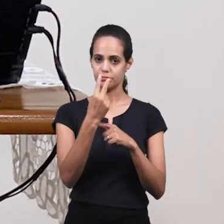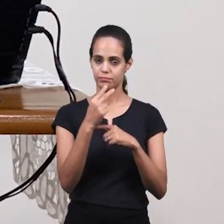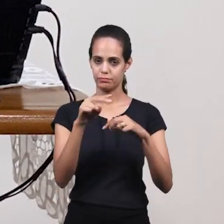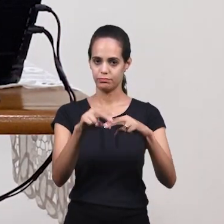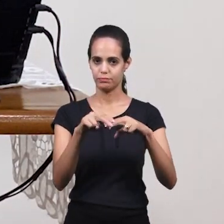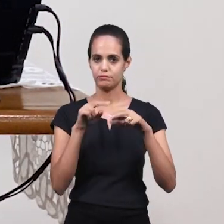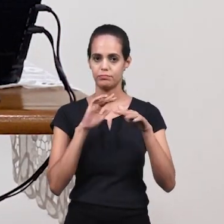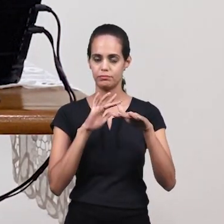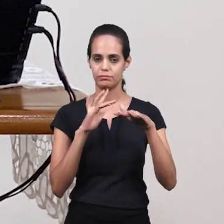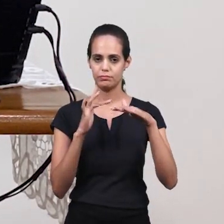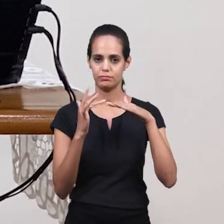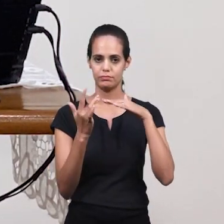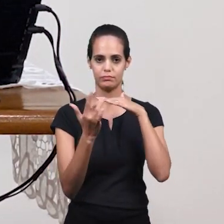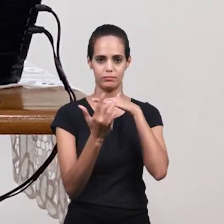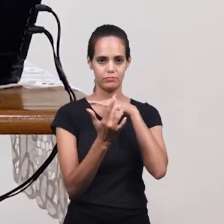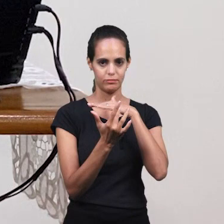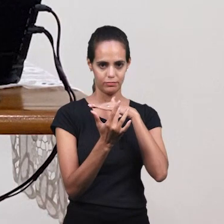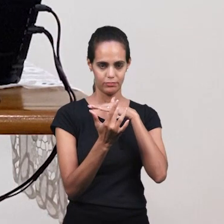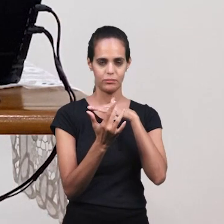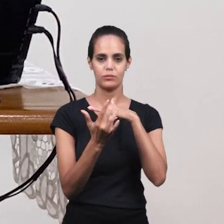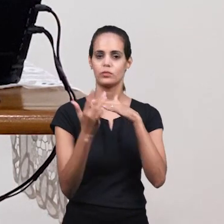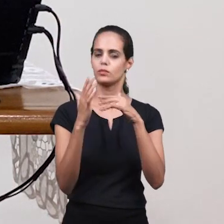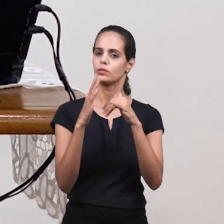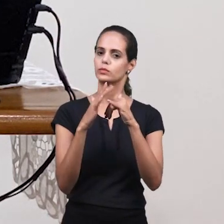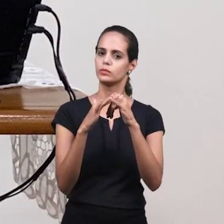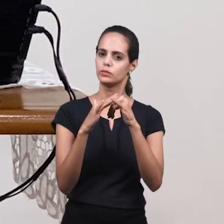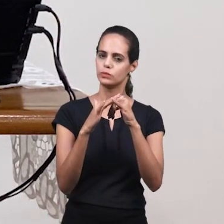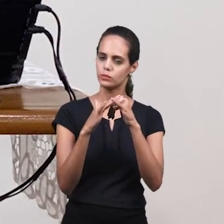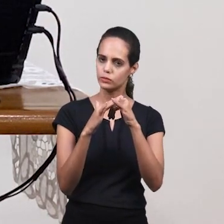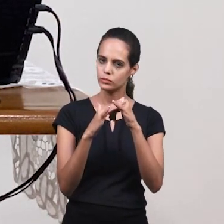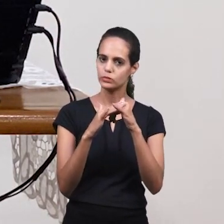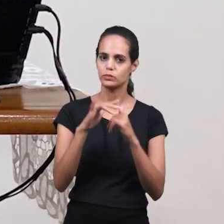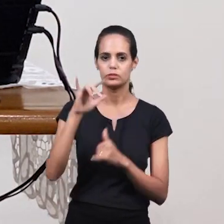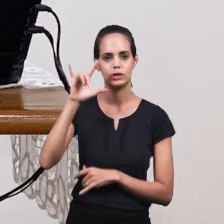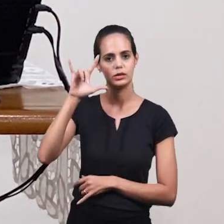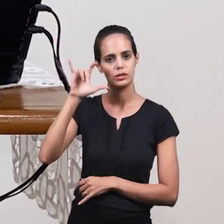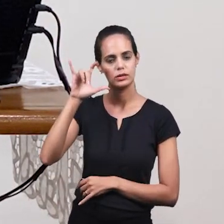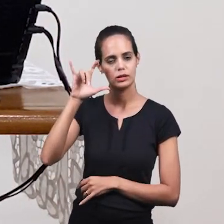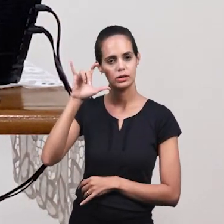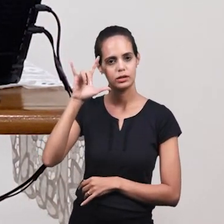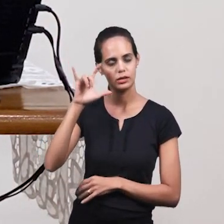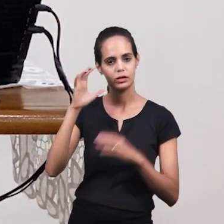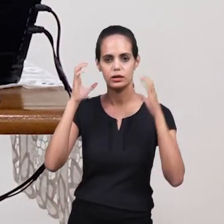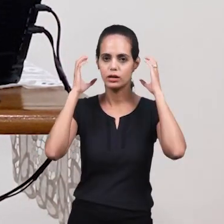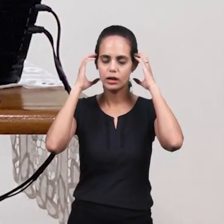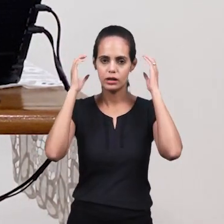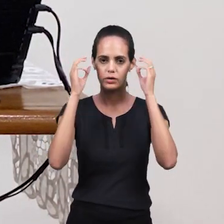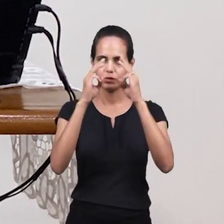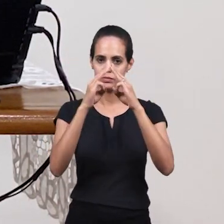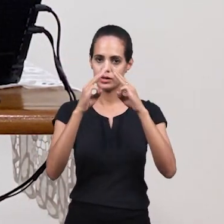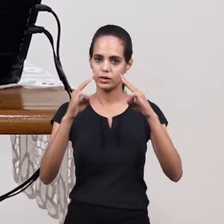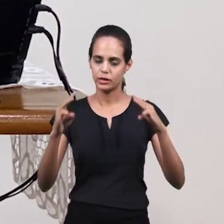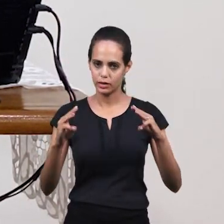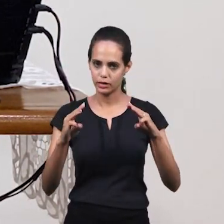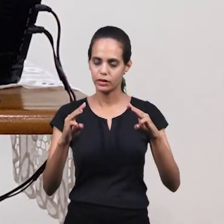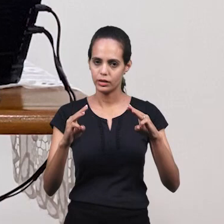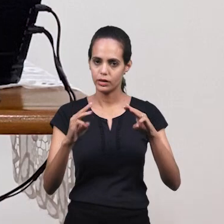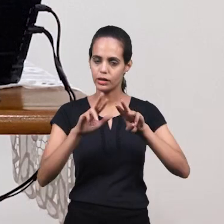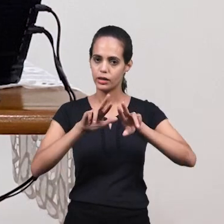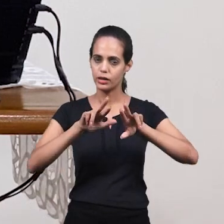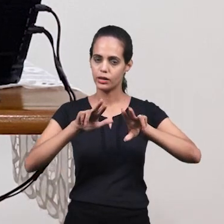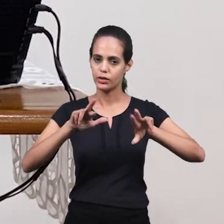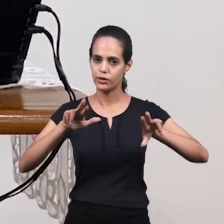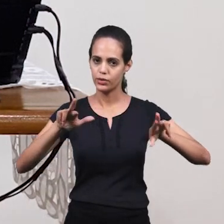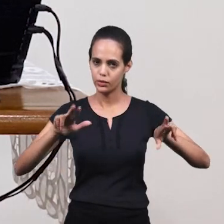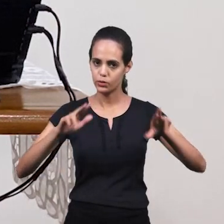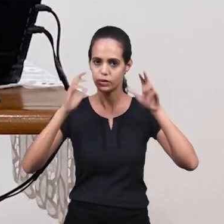sociaux, YouTube, Instagram, Radio Manaïm et d'autres radios.